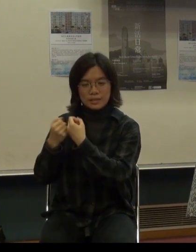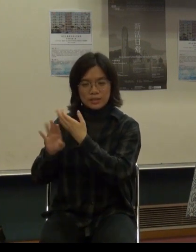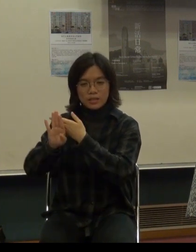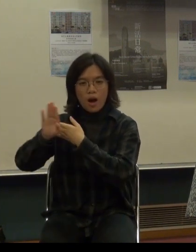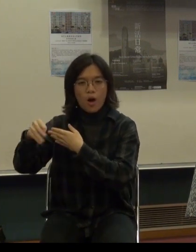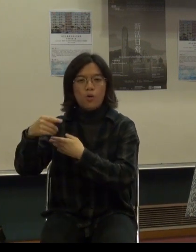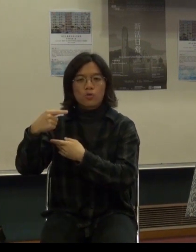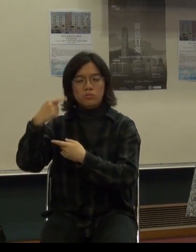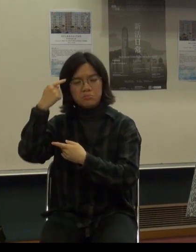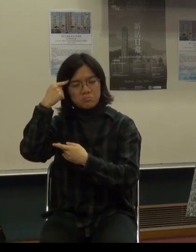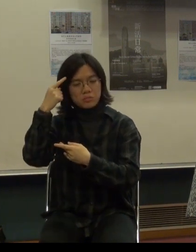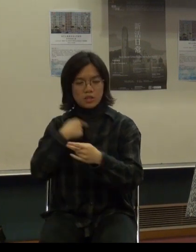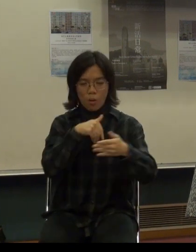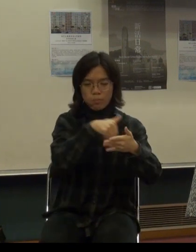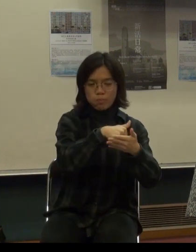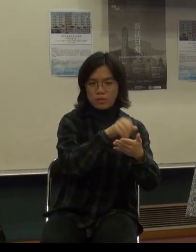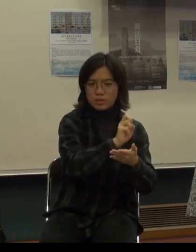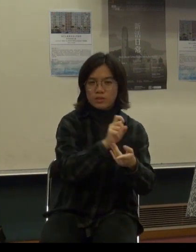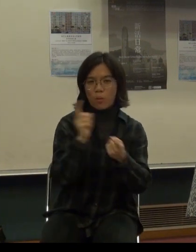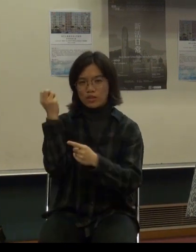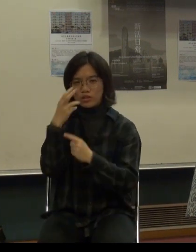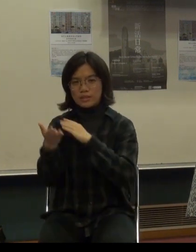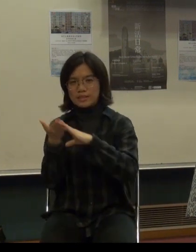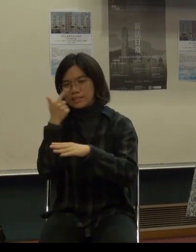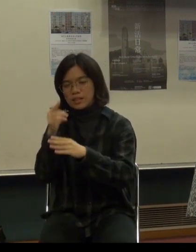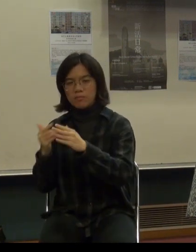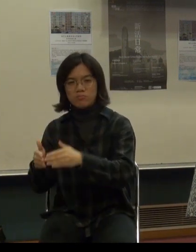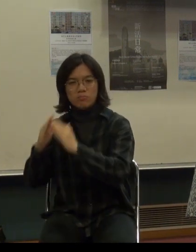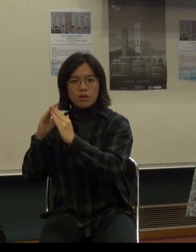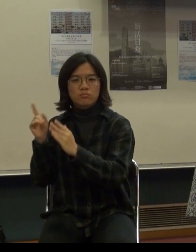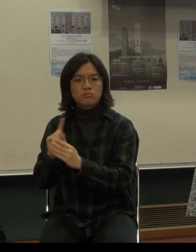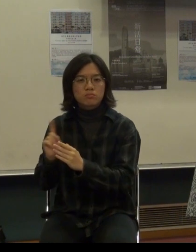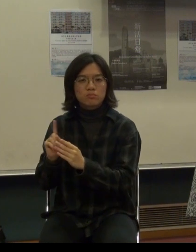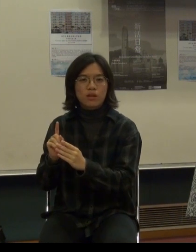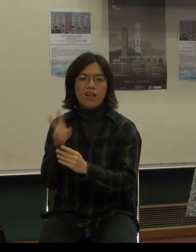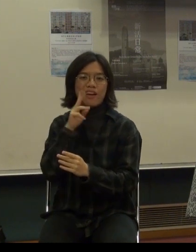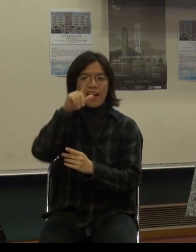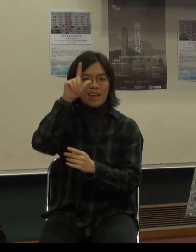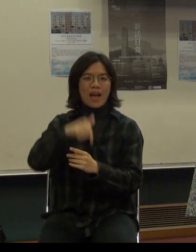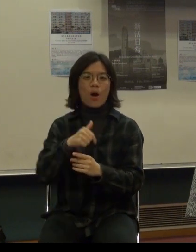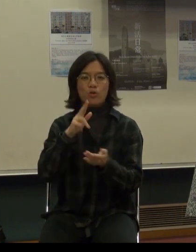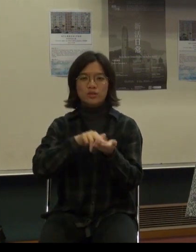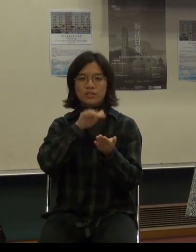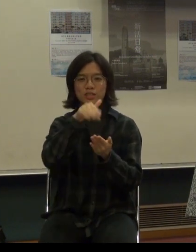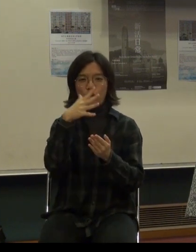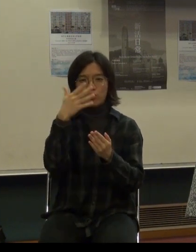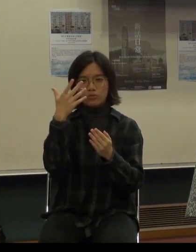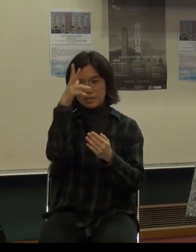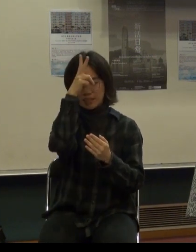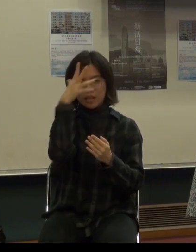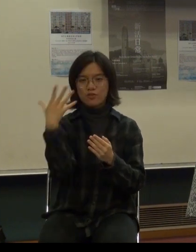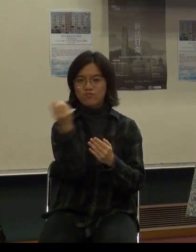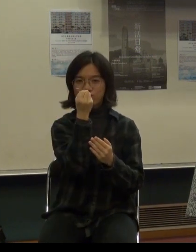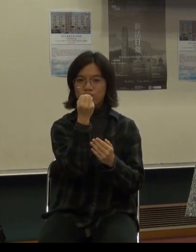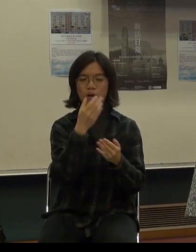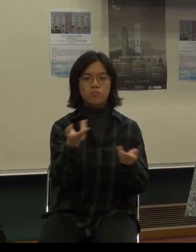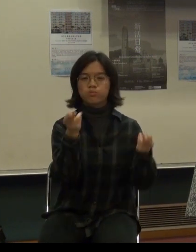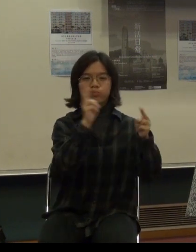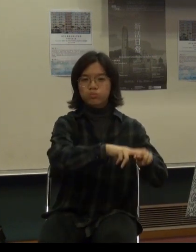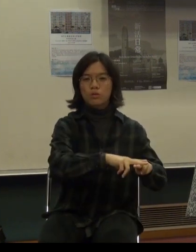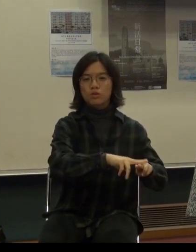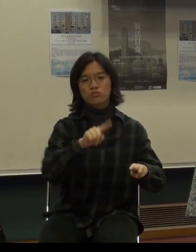去留，邊啲去起？即係例如其實舊郵政總局係拆咗，因為嗰個需求嘅問題，變成而家我哋見到嘅中環郵政總局啦。但係有啲